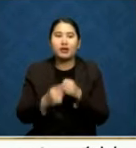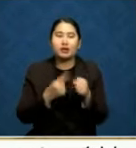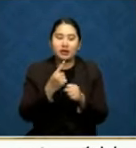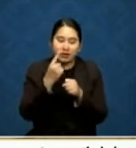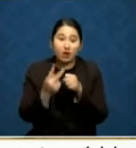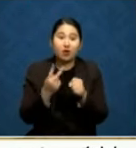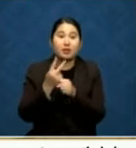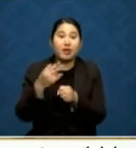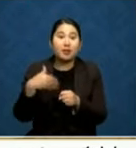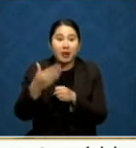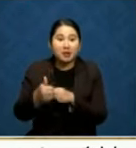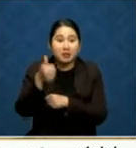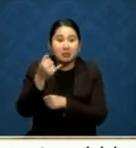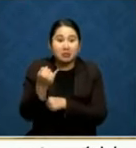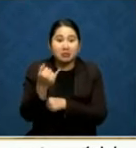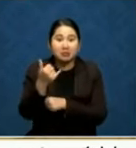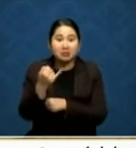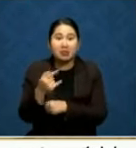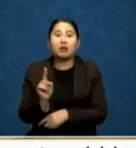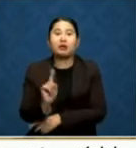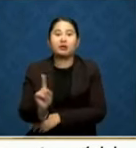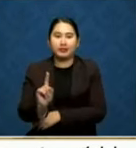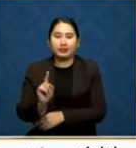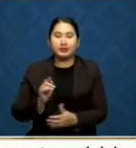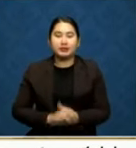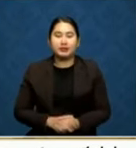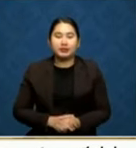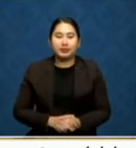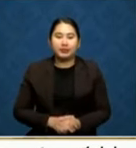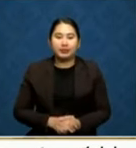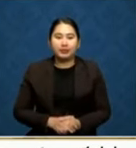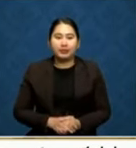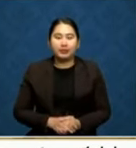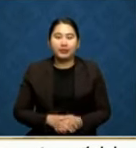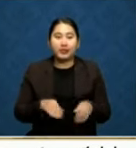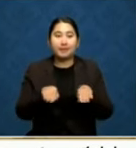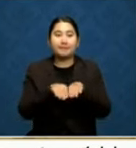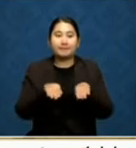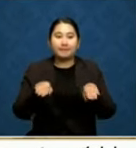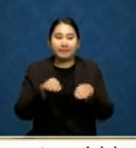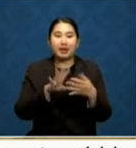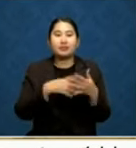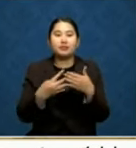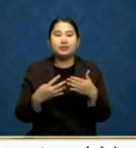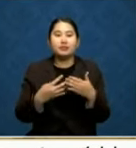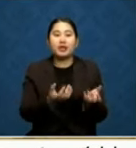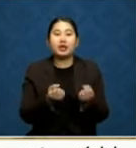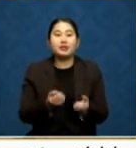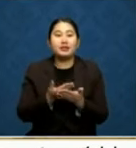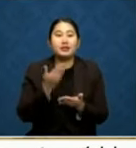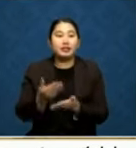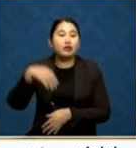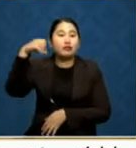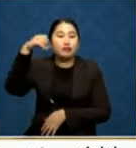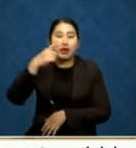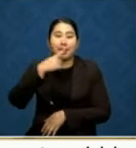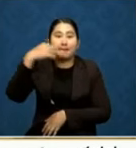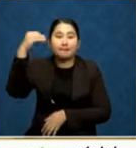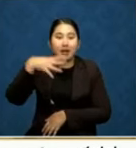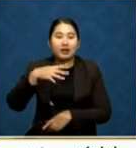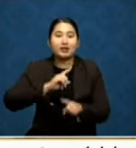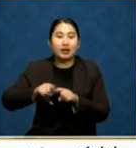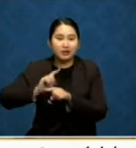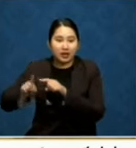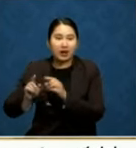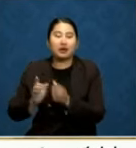สองปีทผ่านไปแล้มดีจริหอการควบรวมขคุณนะครับประเด็นมาตรการกรับซือไฟ Solar Roof Top Net Metering อยางเป็